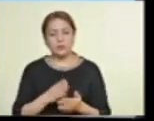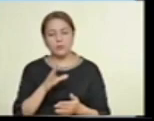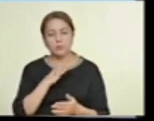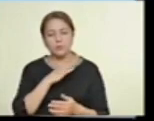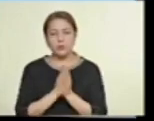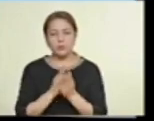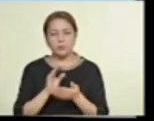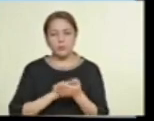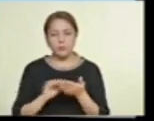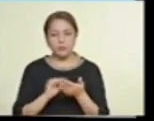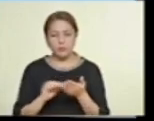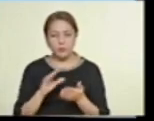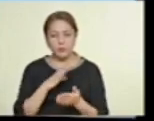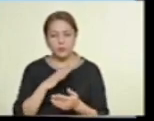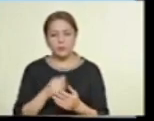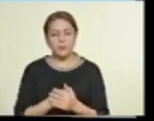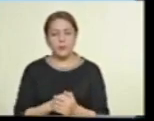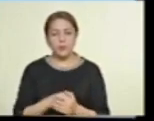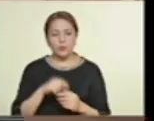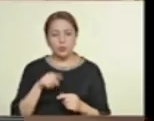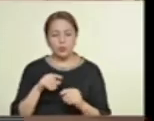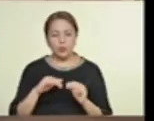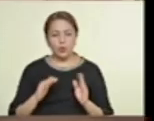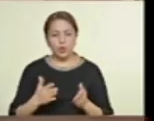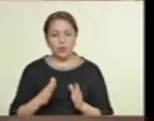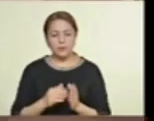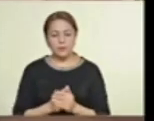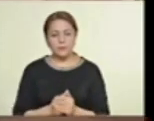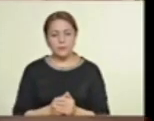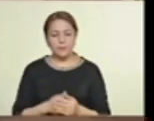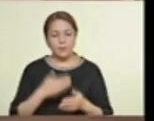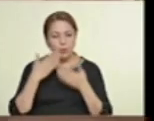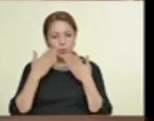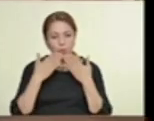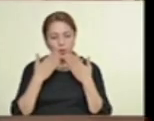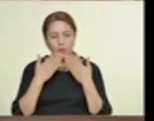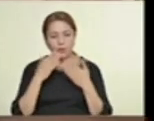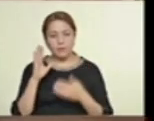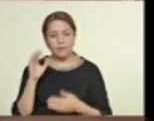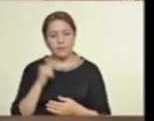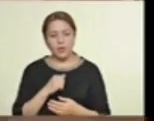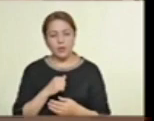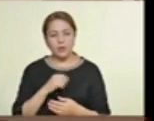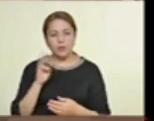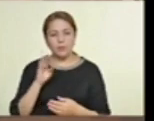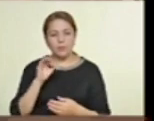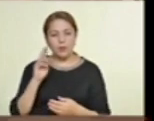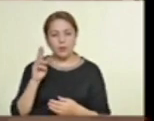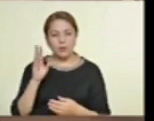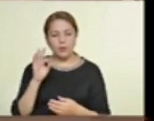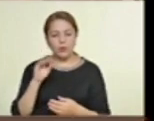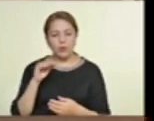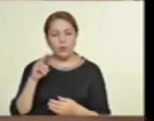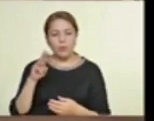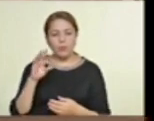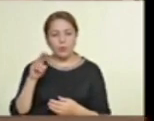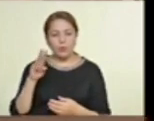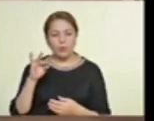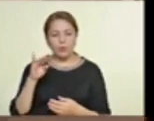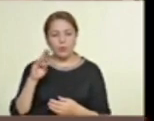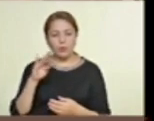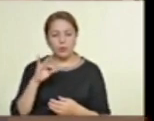va natijada mana shu holatni o'qigan va, ya'ni Marco Polo'ning kitobini o'qigan